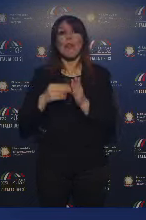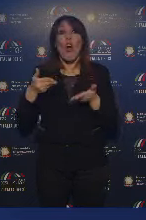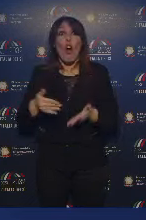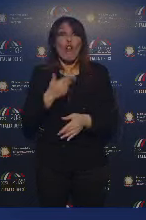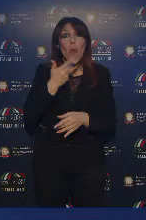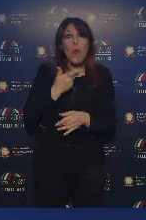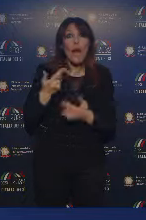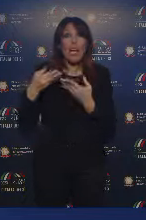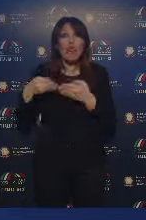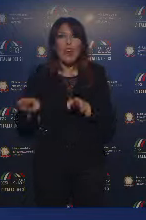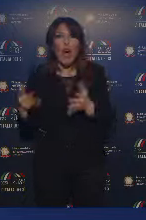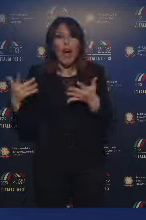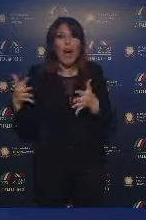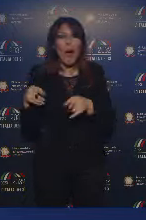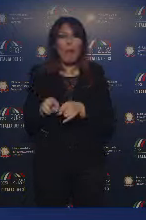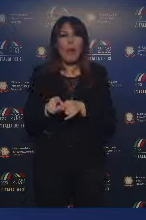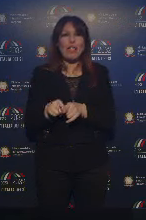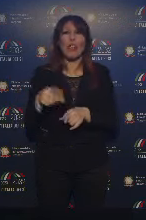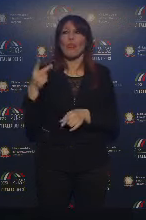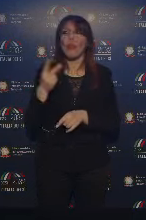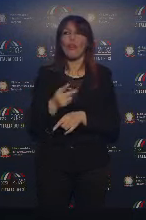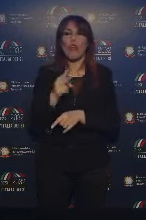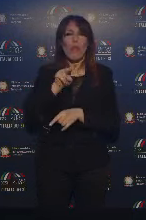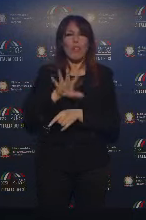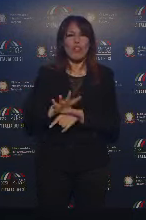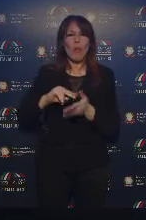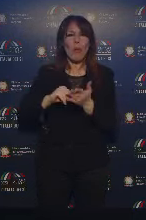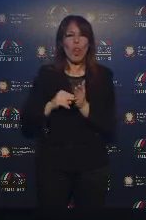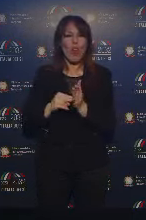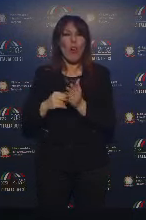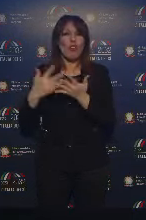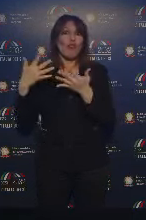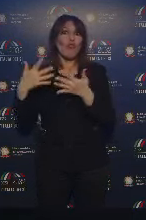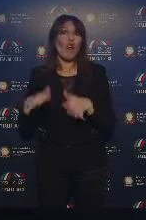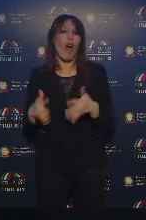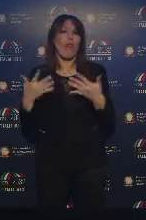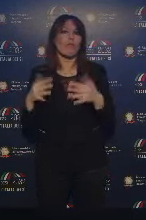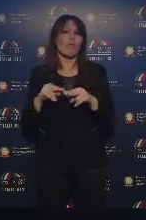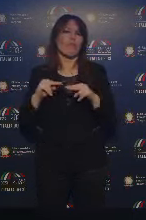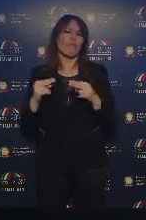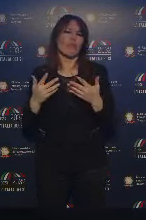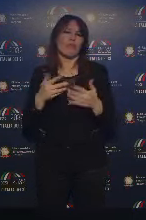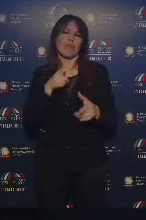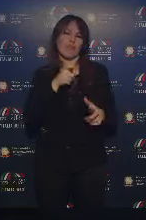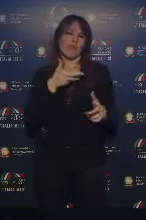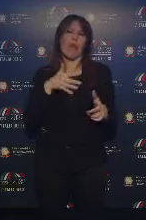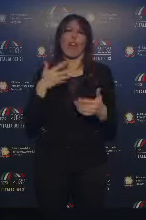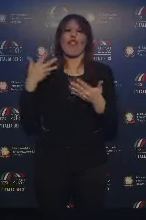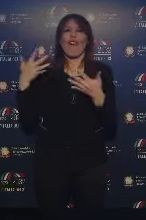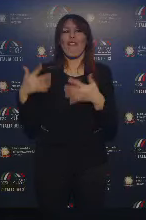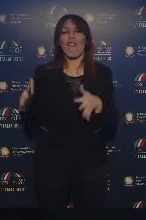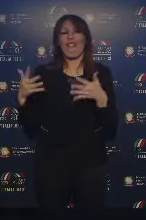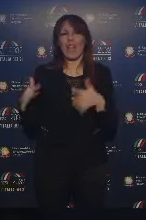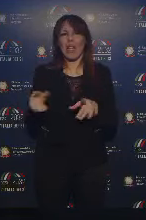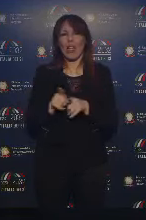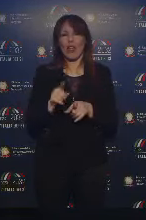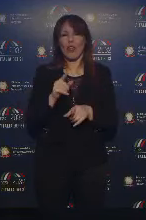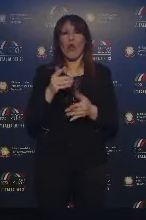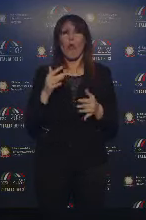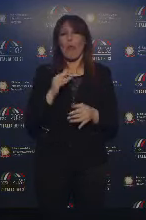parlando qua e 225 milioni cantieri già ultimati mentre ci stiamo parlando questo